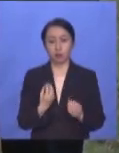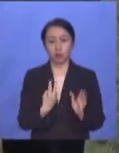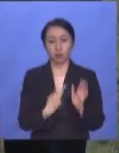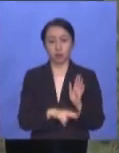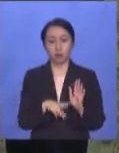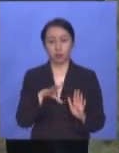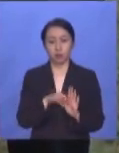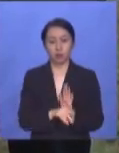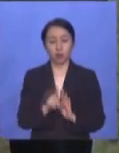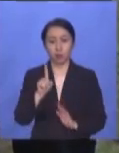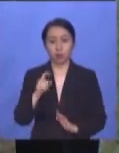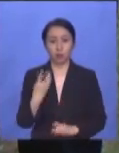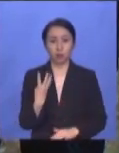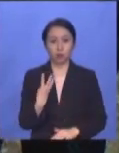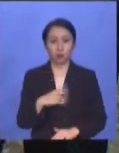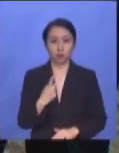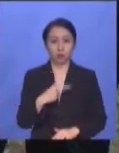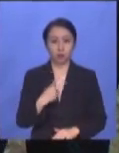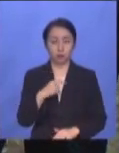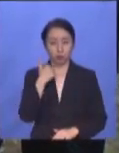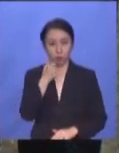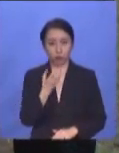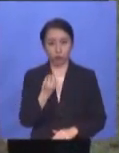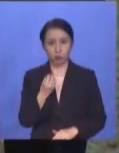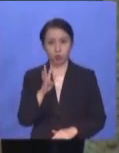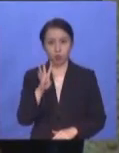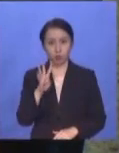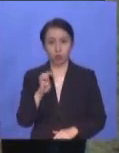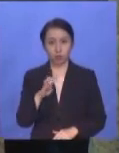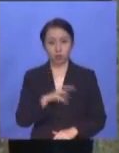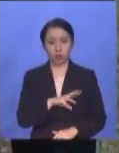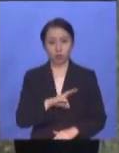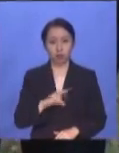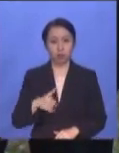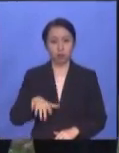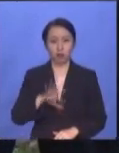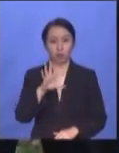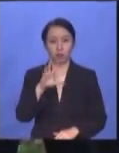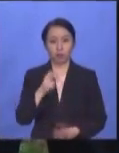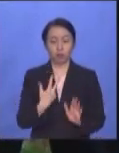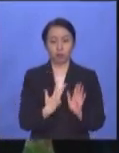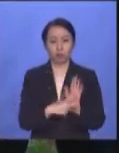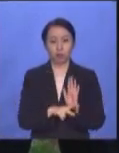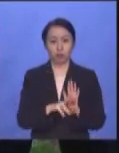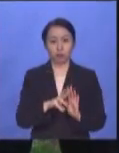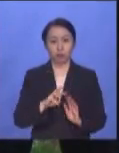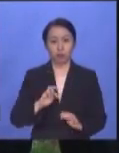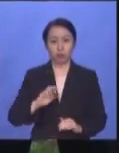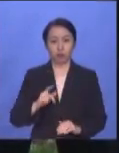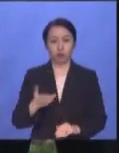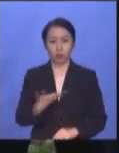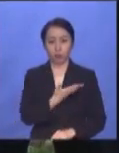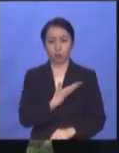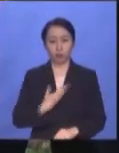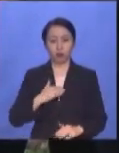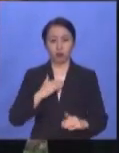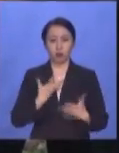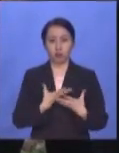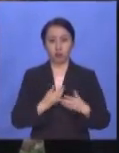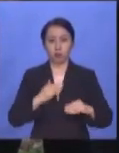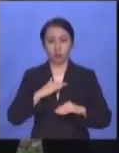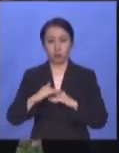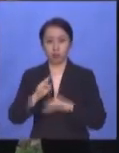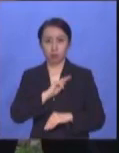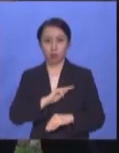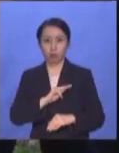добавили, 140 в 2022 году. Сейчас еще дополнительно 400 миллиардов. Всего 580 миллиардов у нас на весенне-полевую уборочную